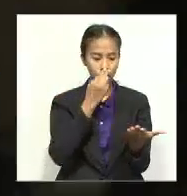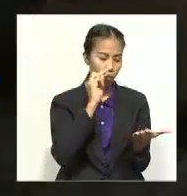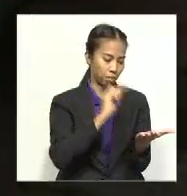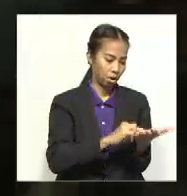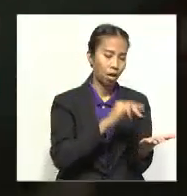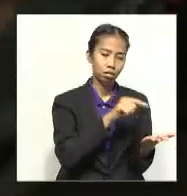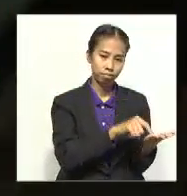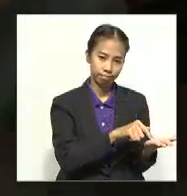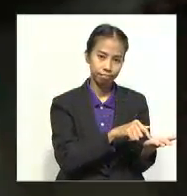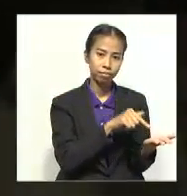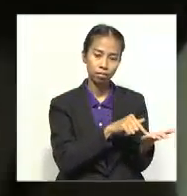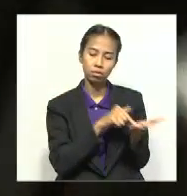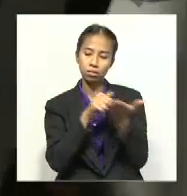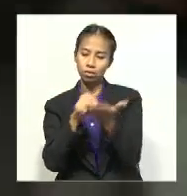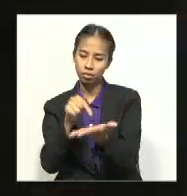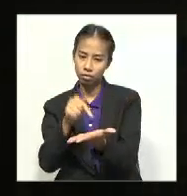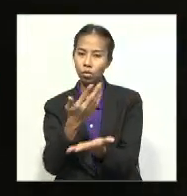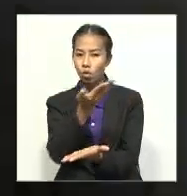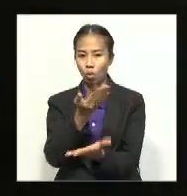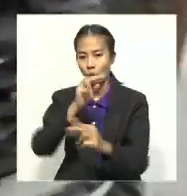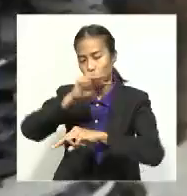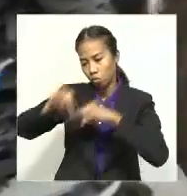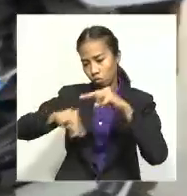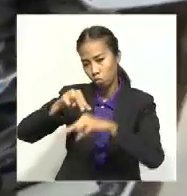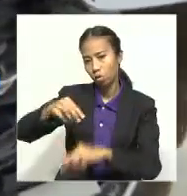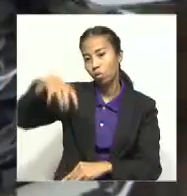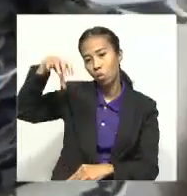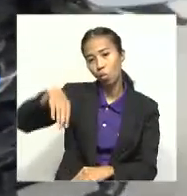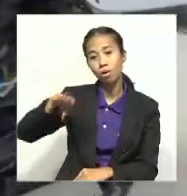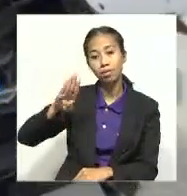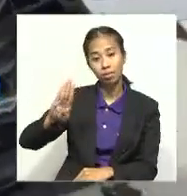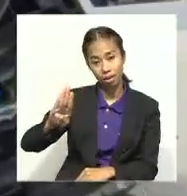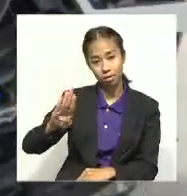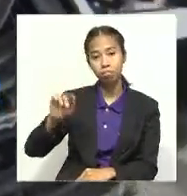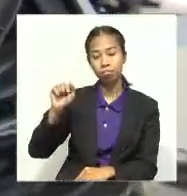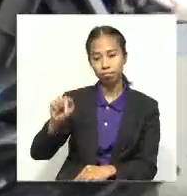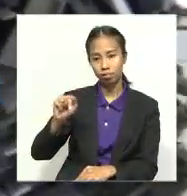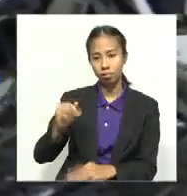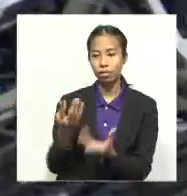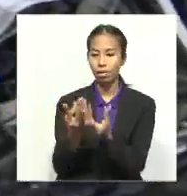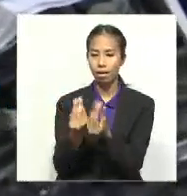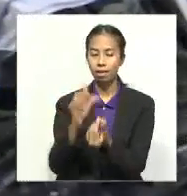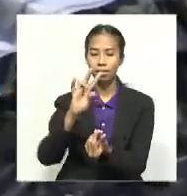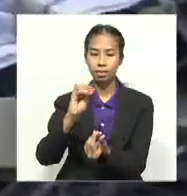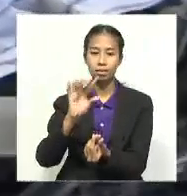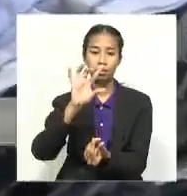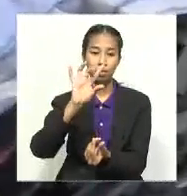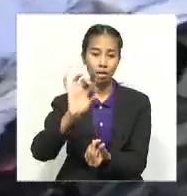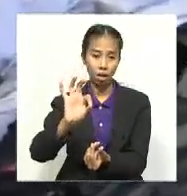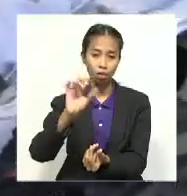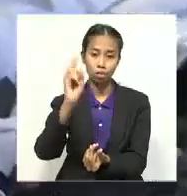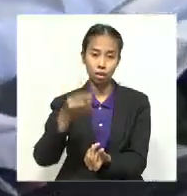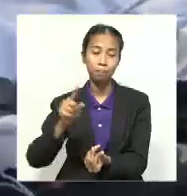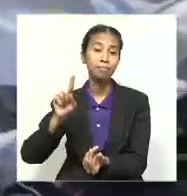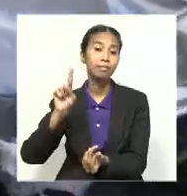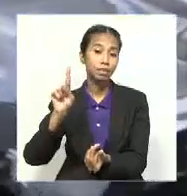าลจังหวัดสมุทรปราการเข้าตรวจค้นนะครับที่บริษัทอิเล็กโทรเคมีคอลเทคโนโลยีจำกัดนะครับเลขที่79/143